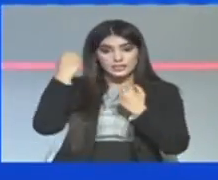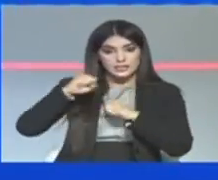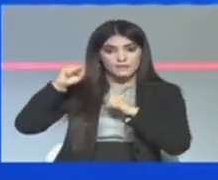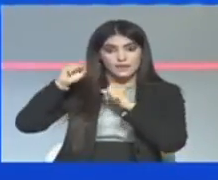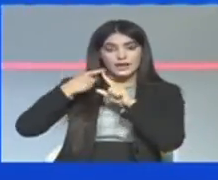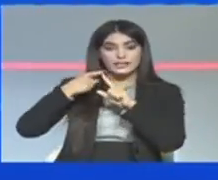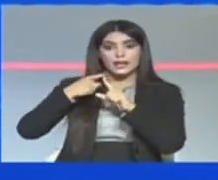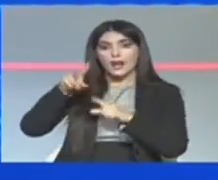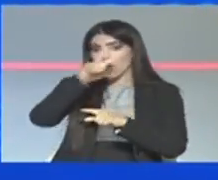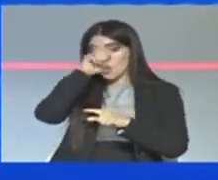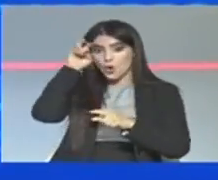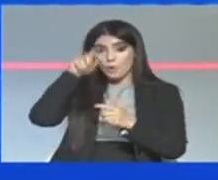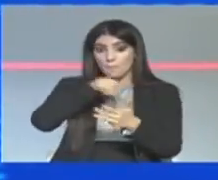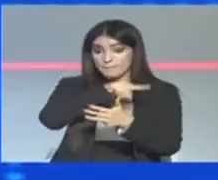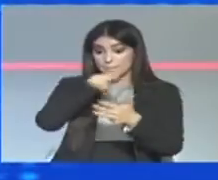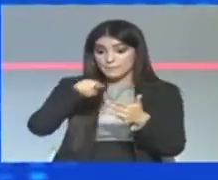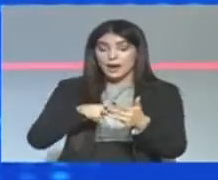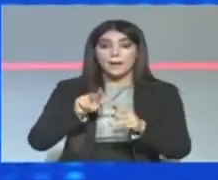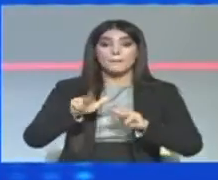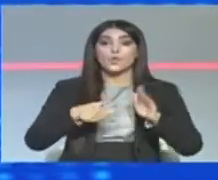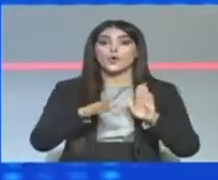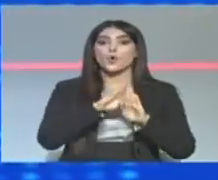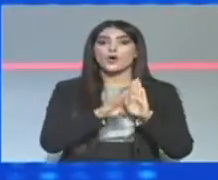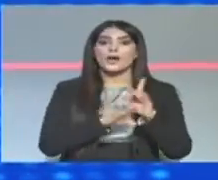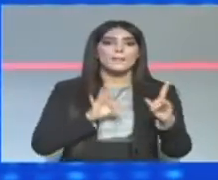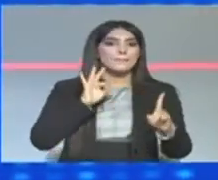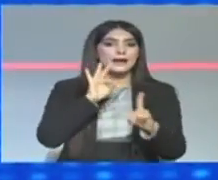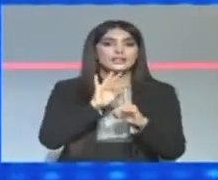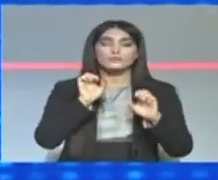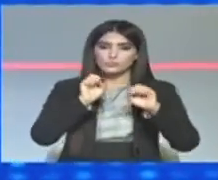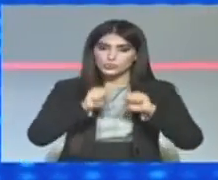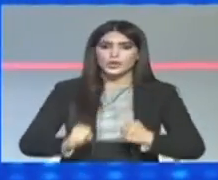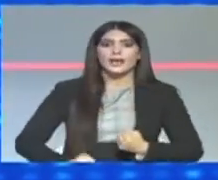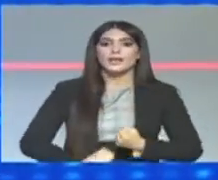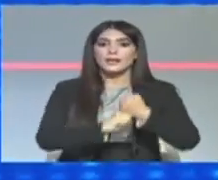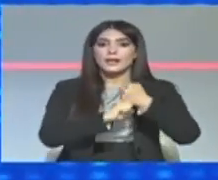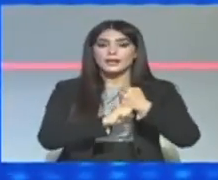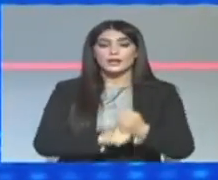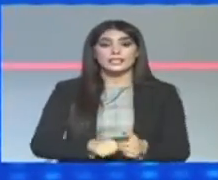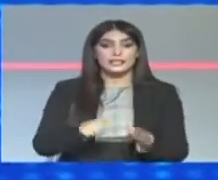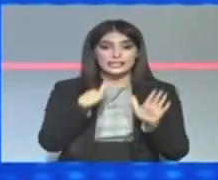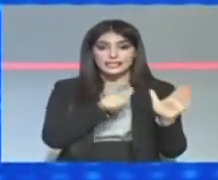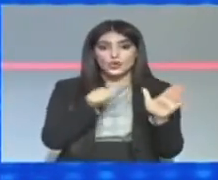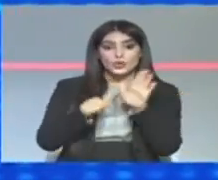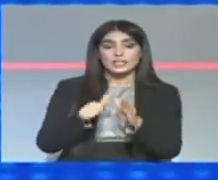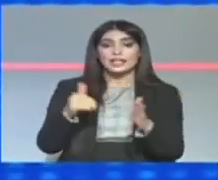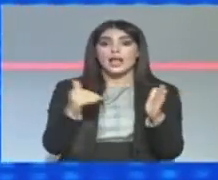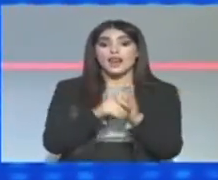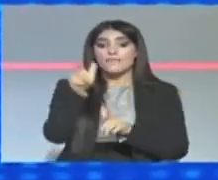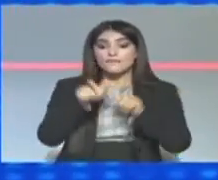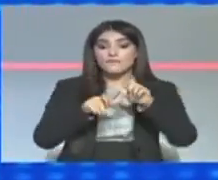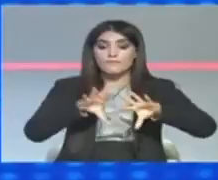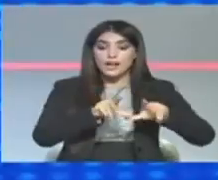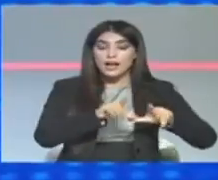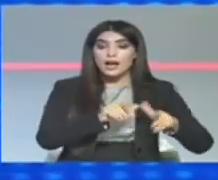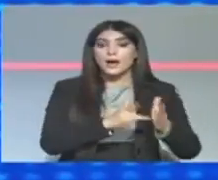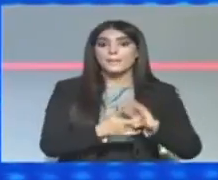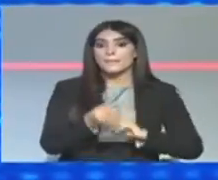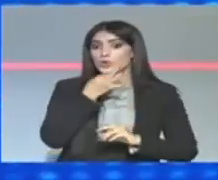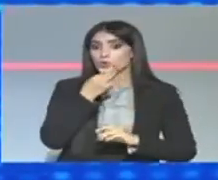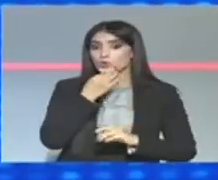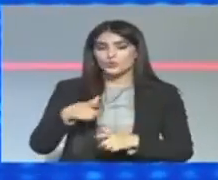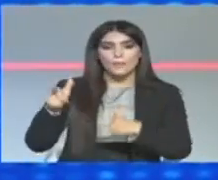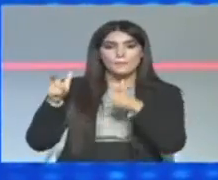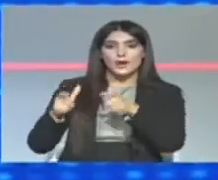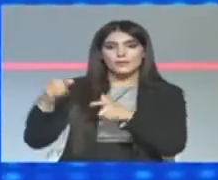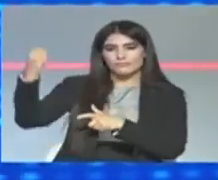اخرى برنامج يرمي بالاساس الى تمكين حوالي سته وستين الف عائله من استغلال الطاقه